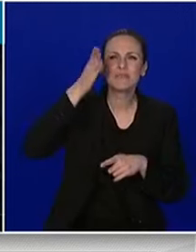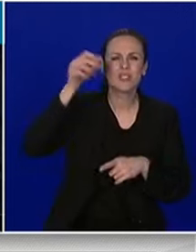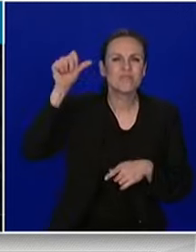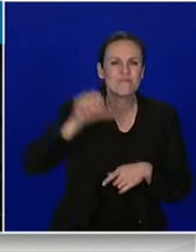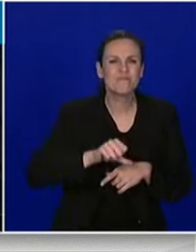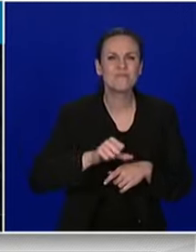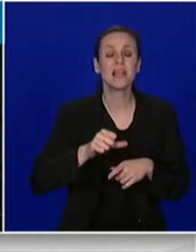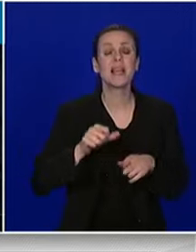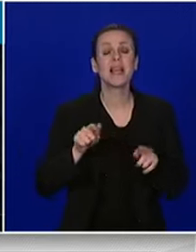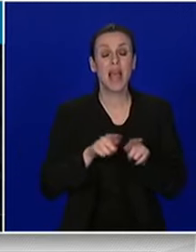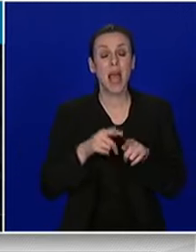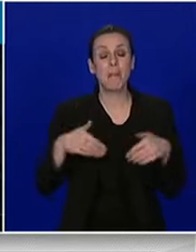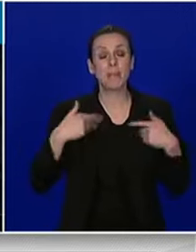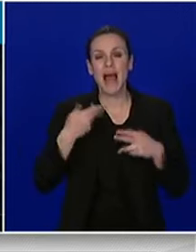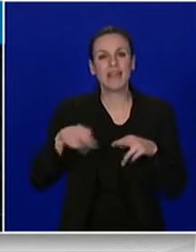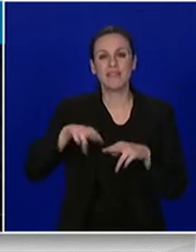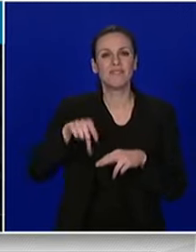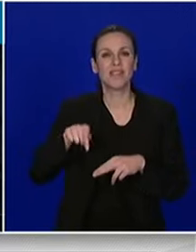mladih ljudi.